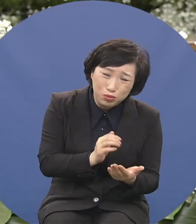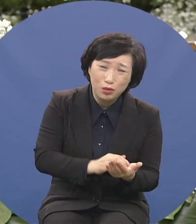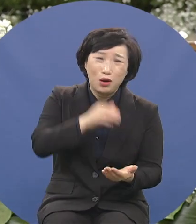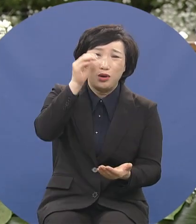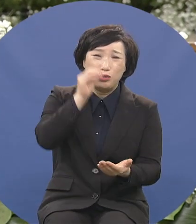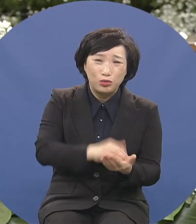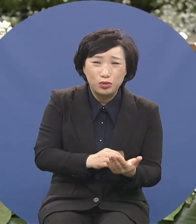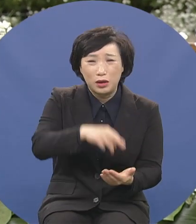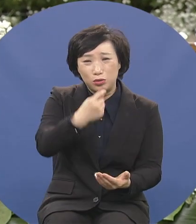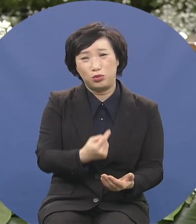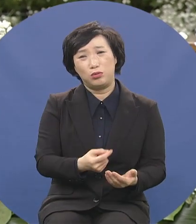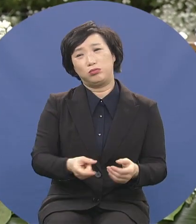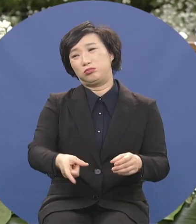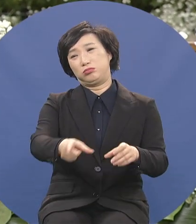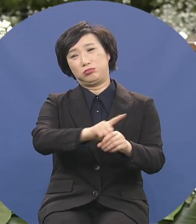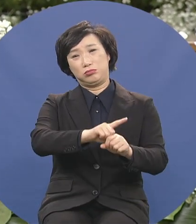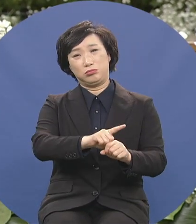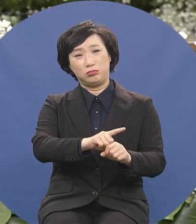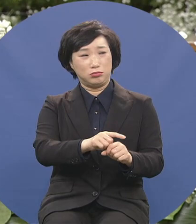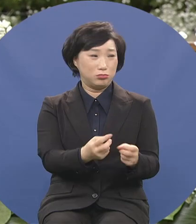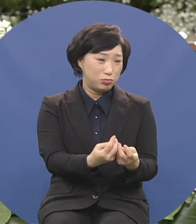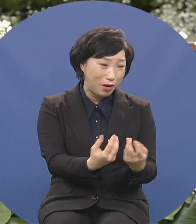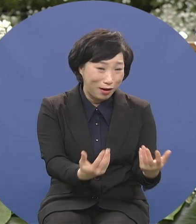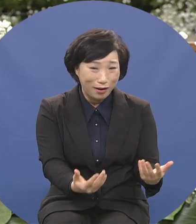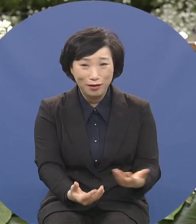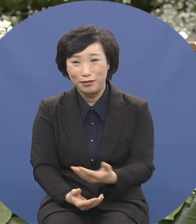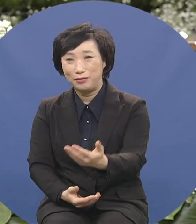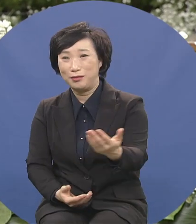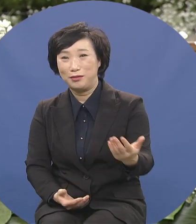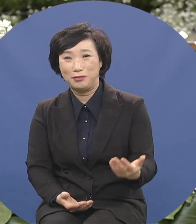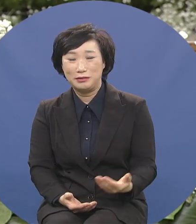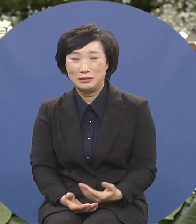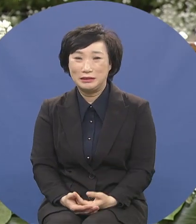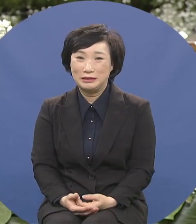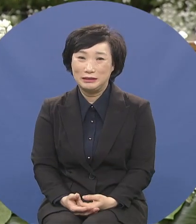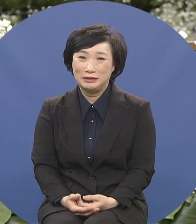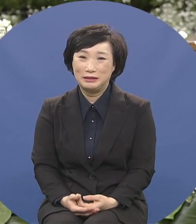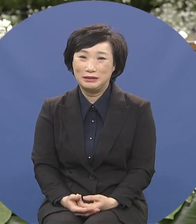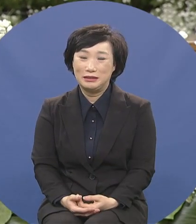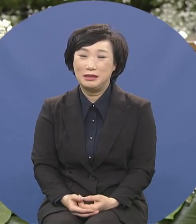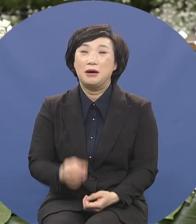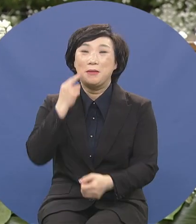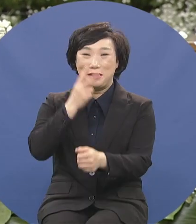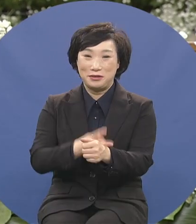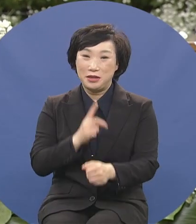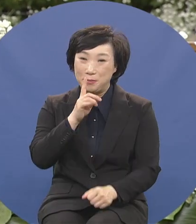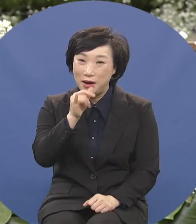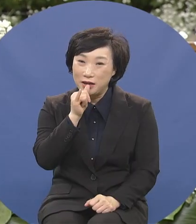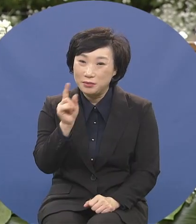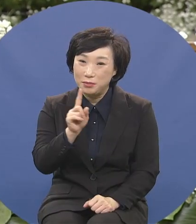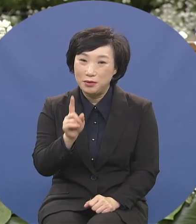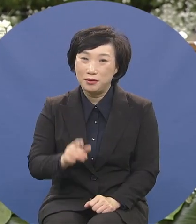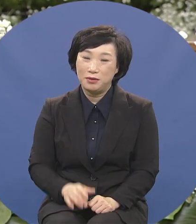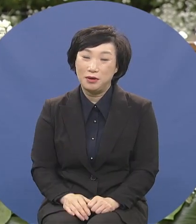후회한들 아무 소용없습니다. 그래서 바울은 말했어요.